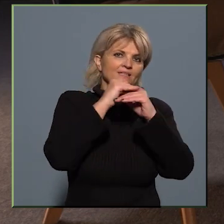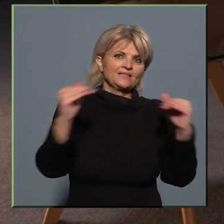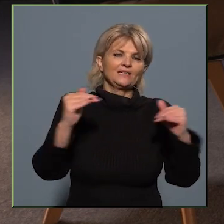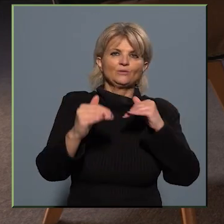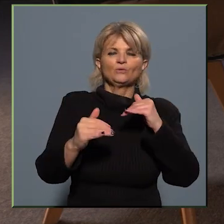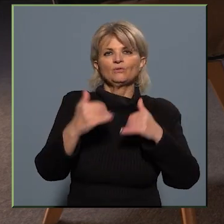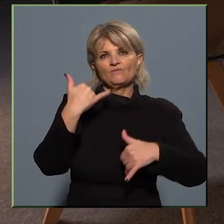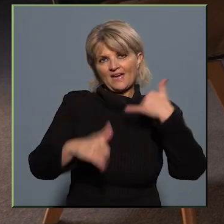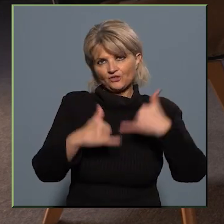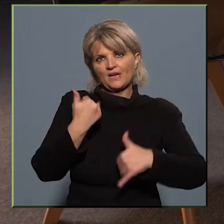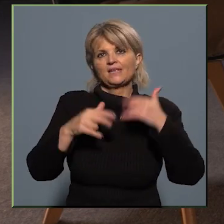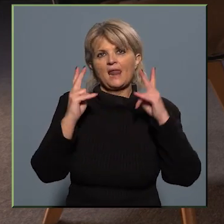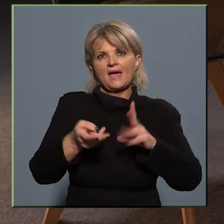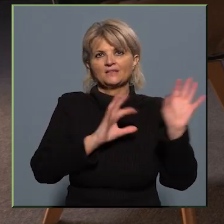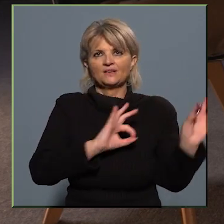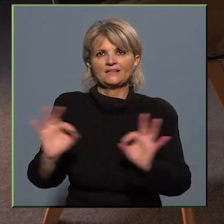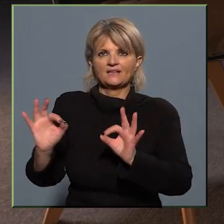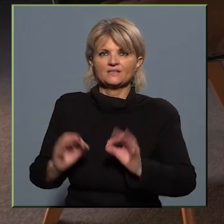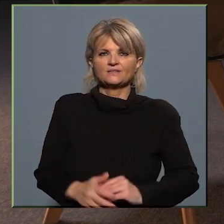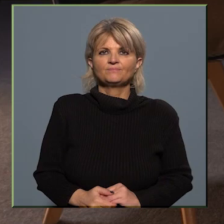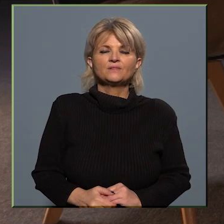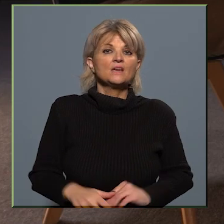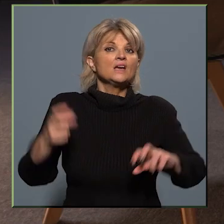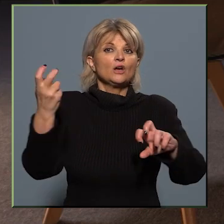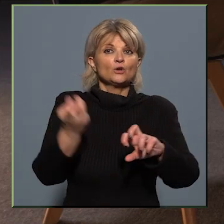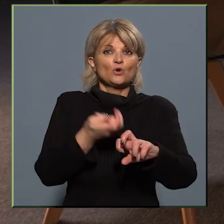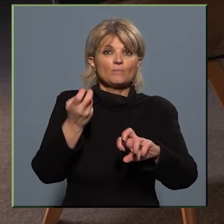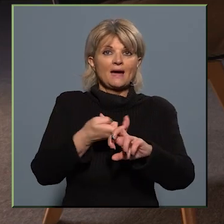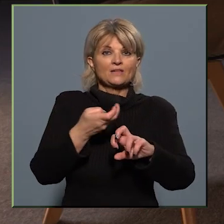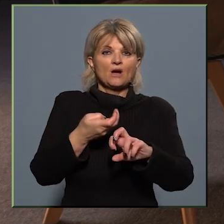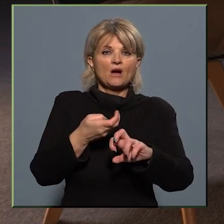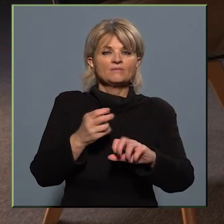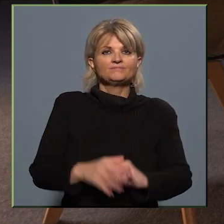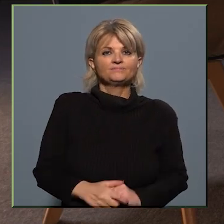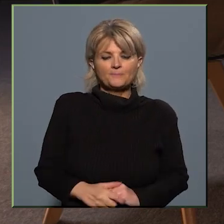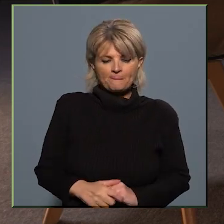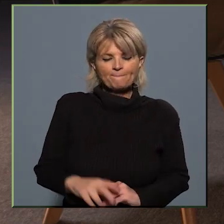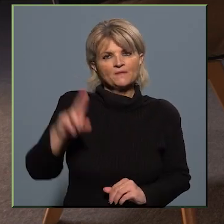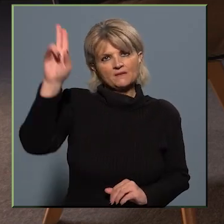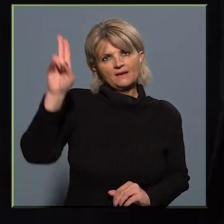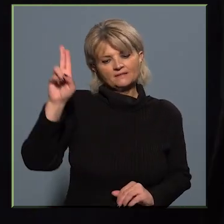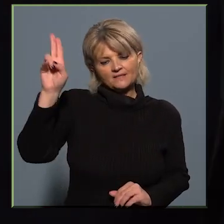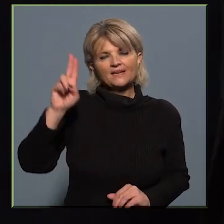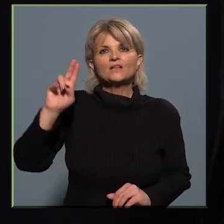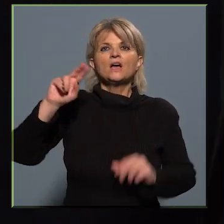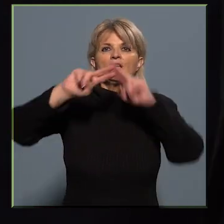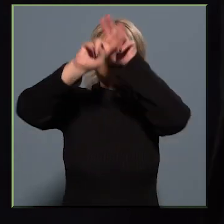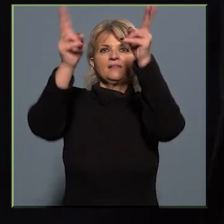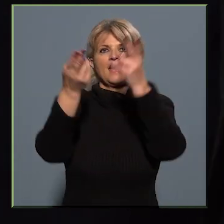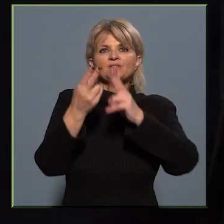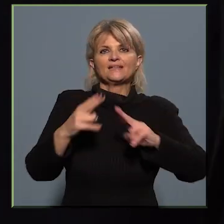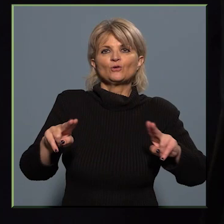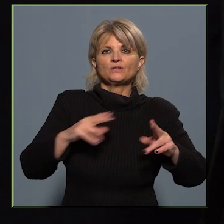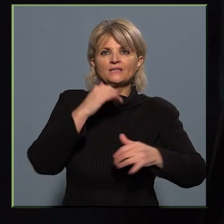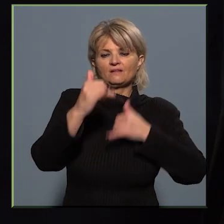Igen, éppen erre akartam utalni, hogy tudnélék, Kőbánya ilyen formán feliratkozott a nemzetközi